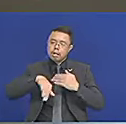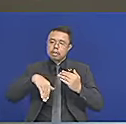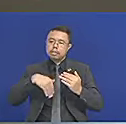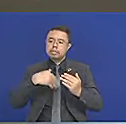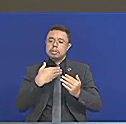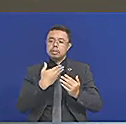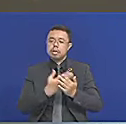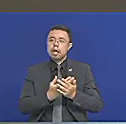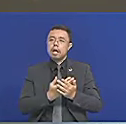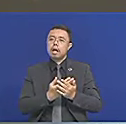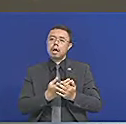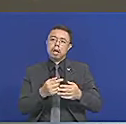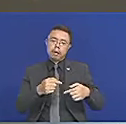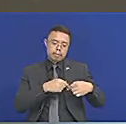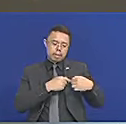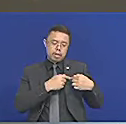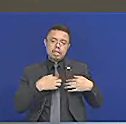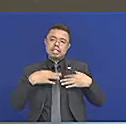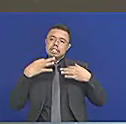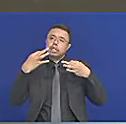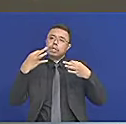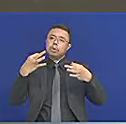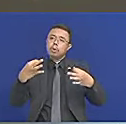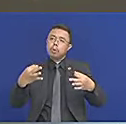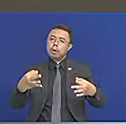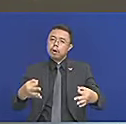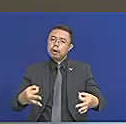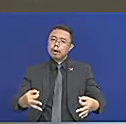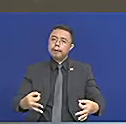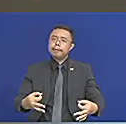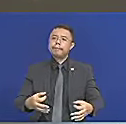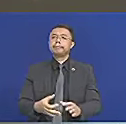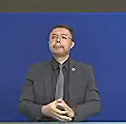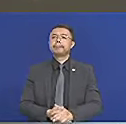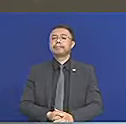dengan segenap jiwa,